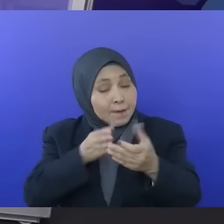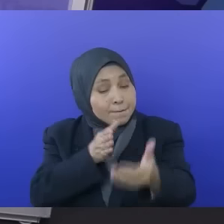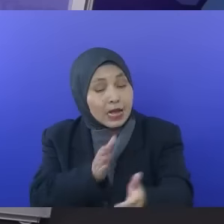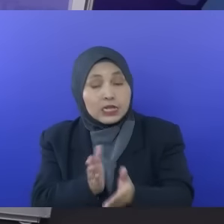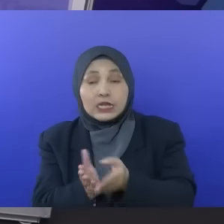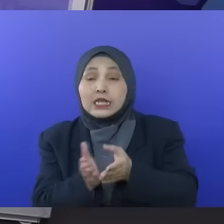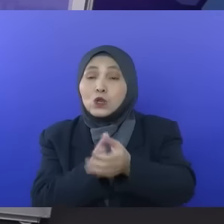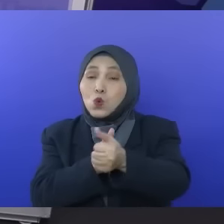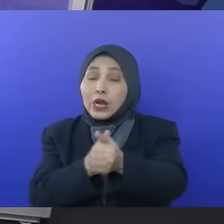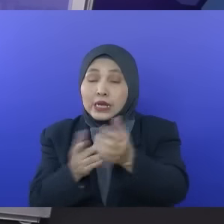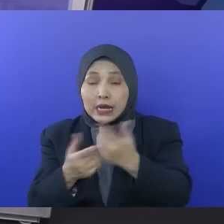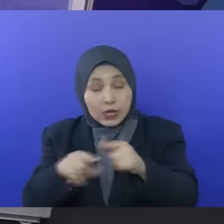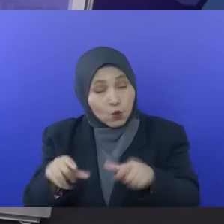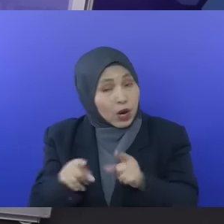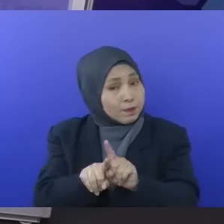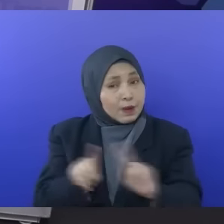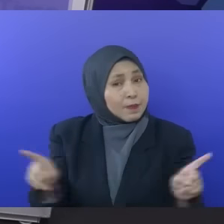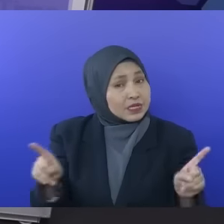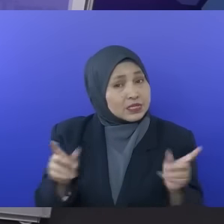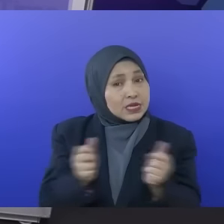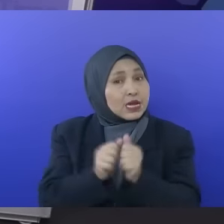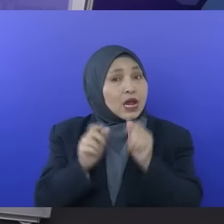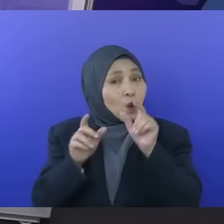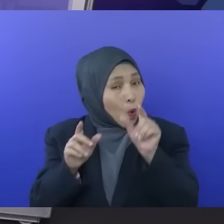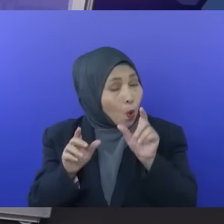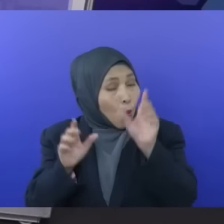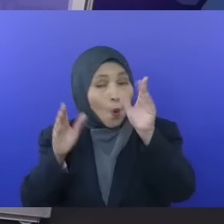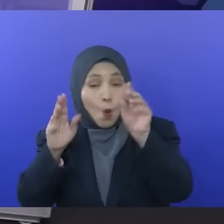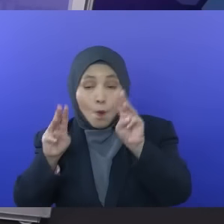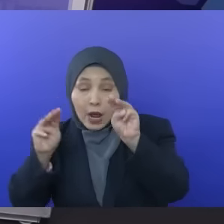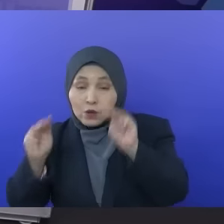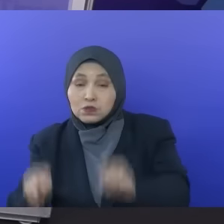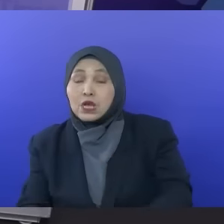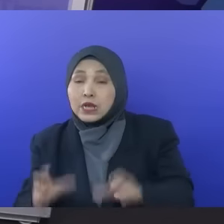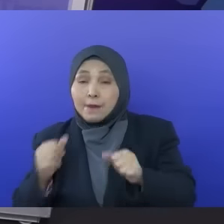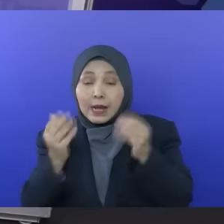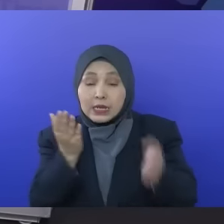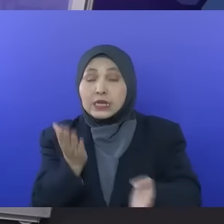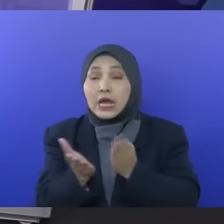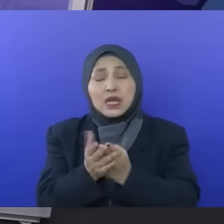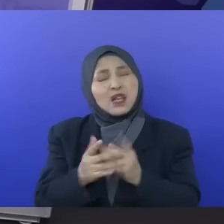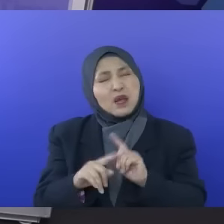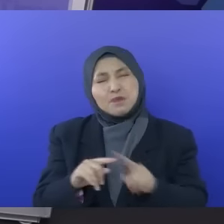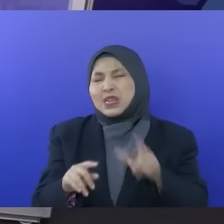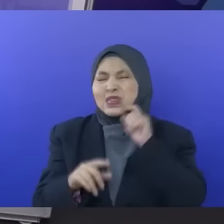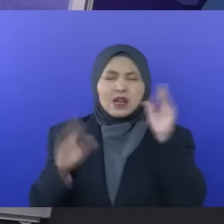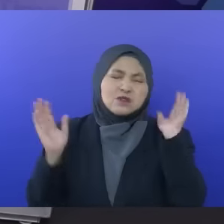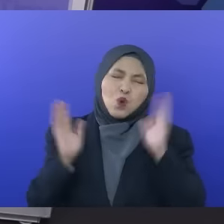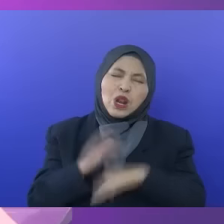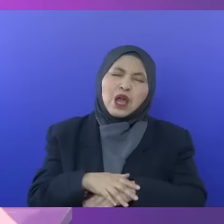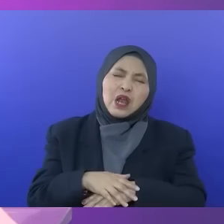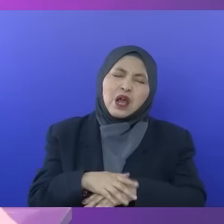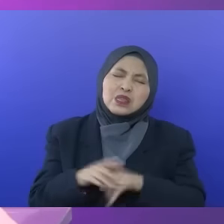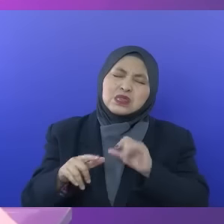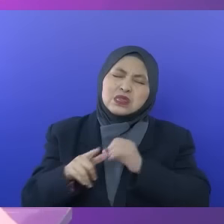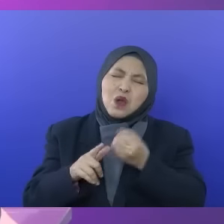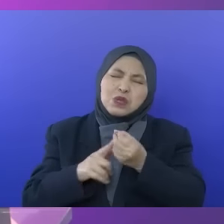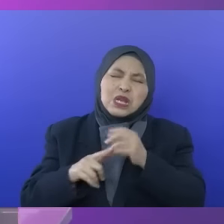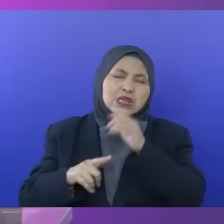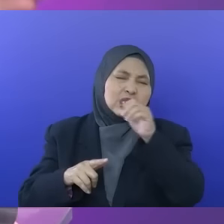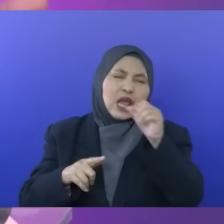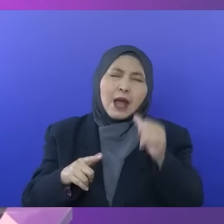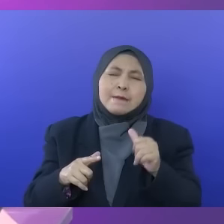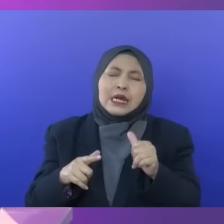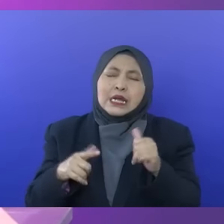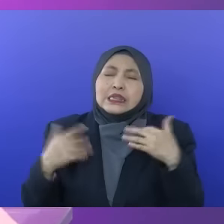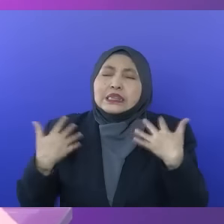Alquran berbeda dengan orang yang yang dapat Hidayah tapi tak sembahyang ataupun dia tidak bertakwa jadi